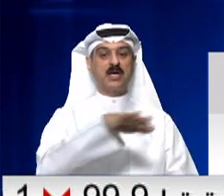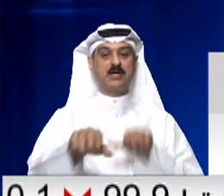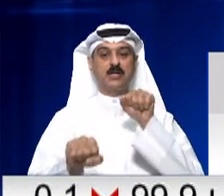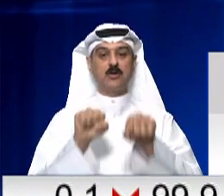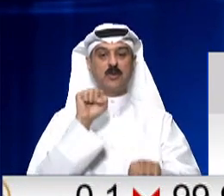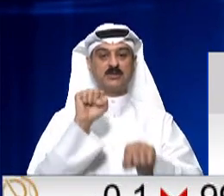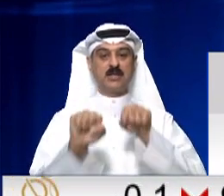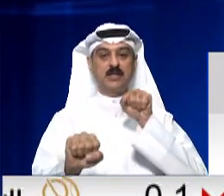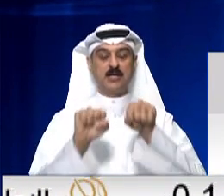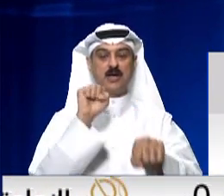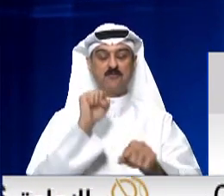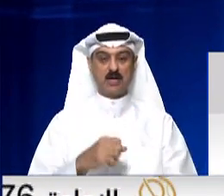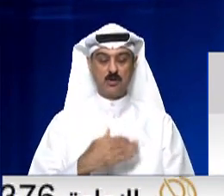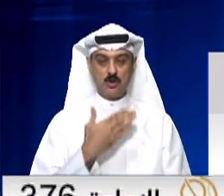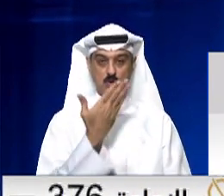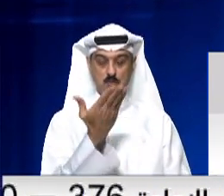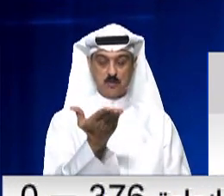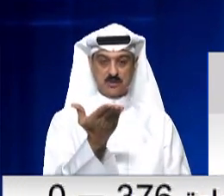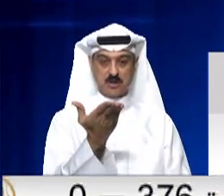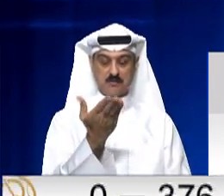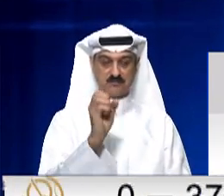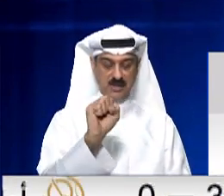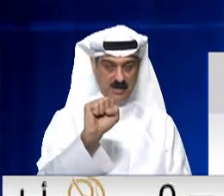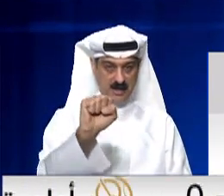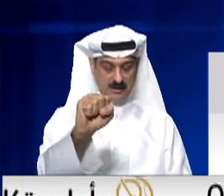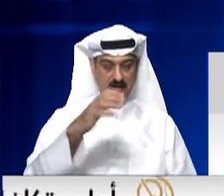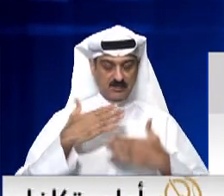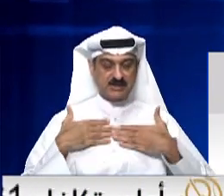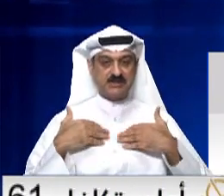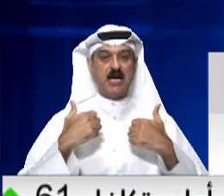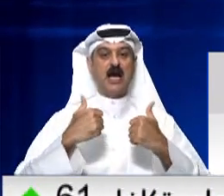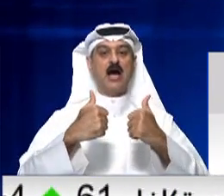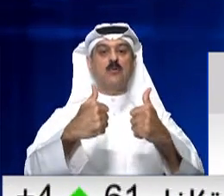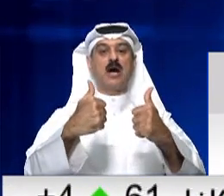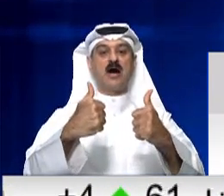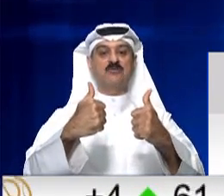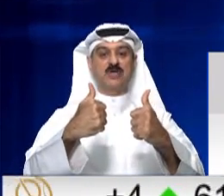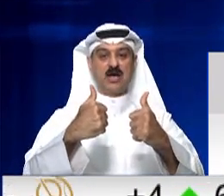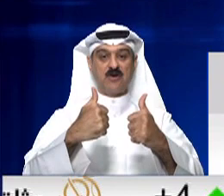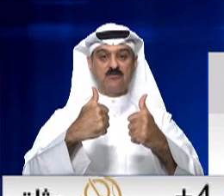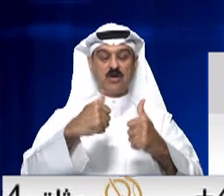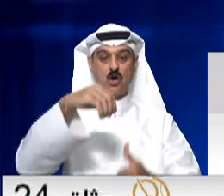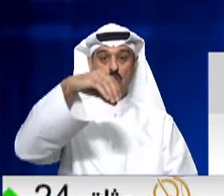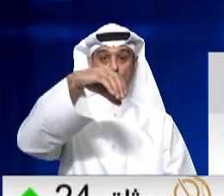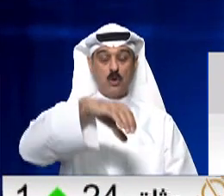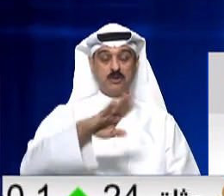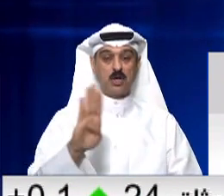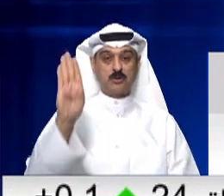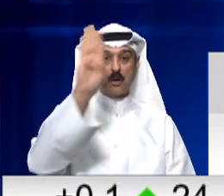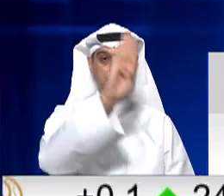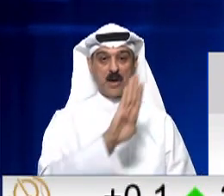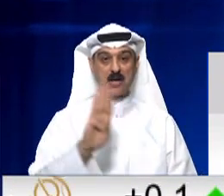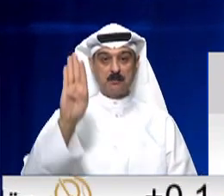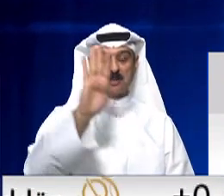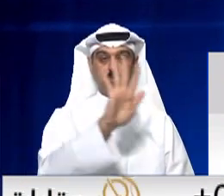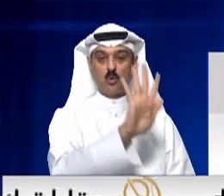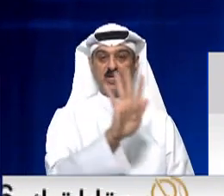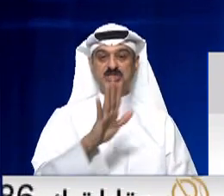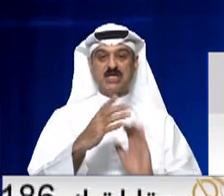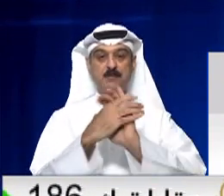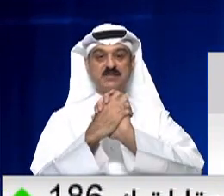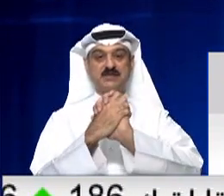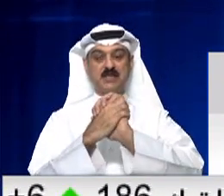لبلادها متمنيا سمو رعاه الله لفخامتها موفور الصحه والعافيه وجمهوريه بارادوس وشعبها